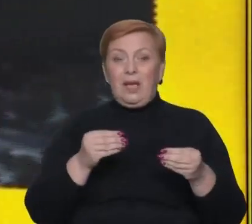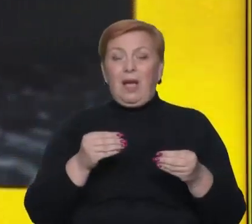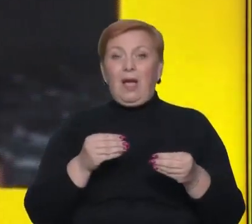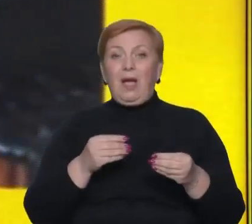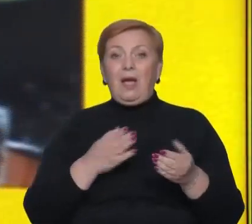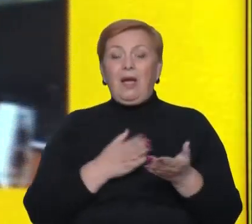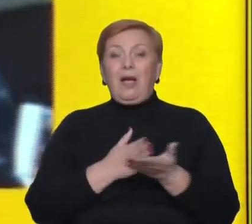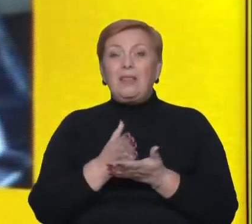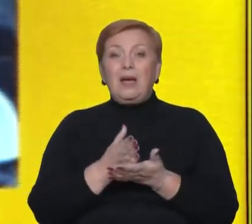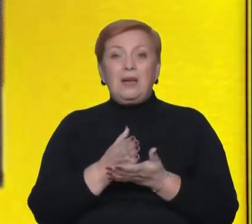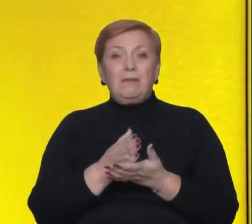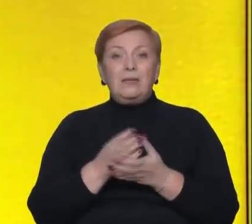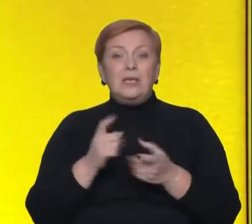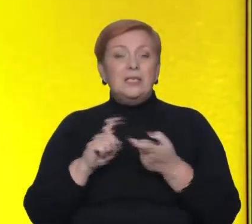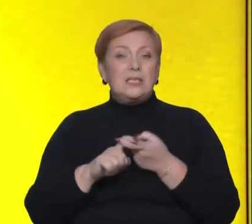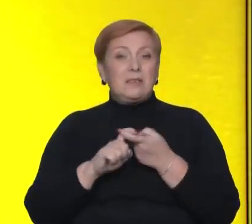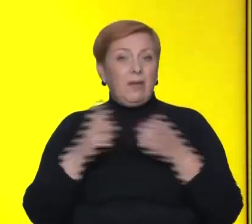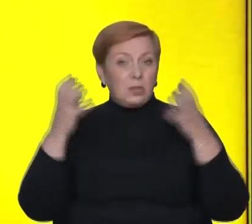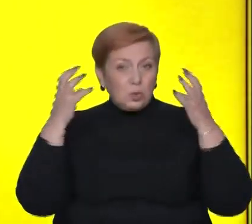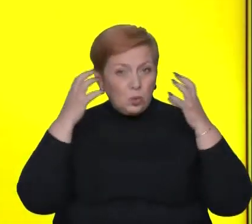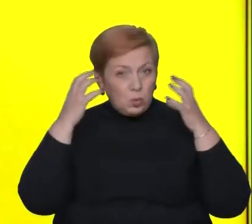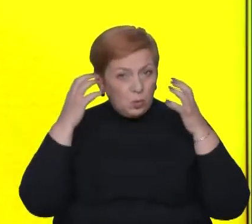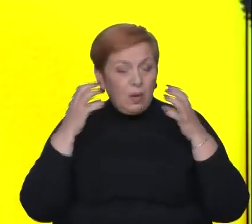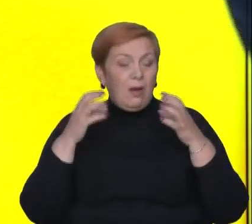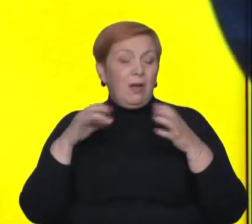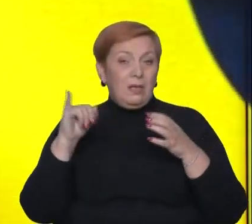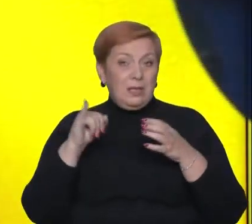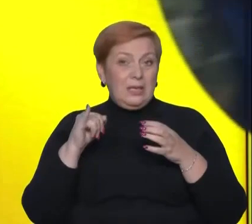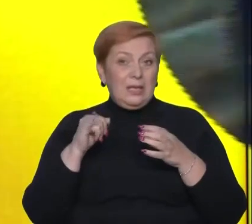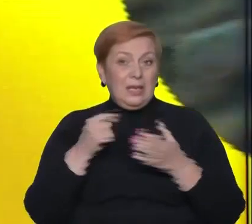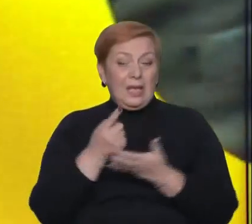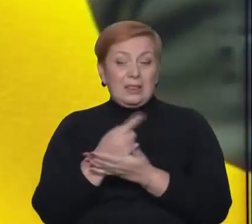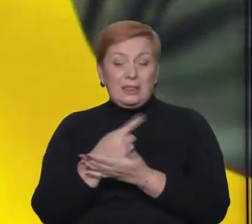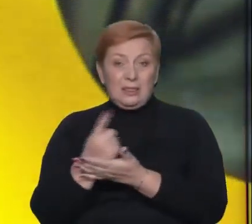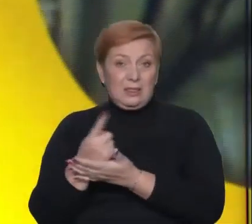і можливість створення певних завад, які би заводили